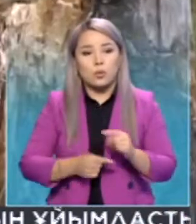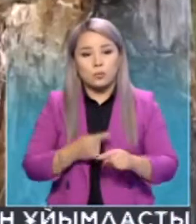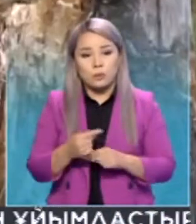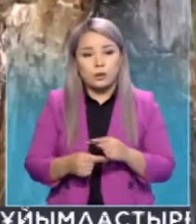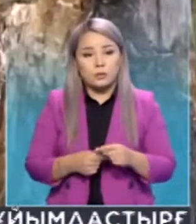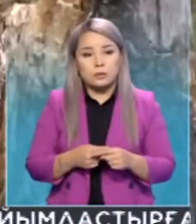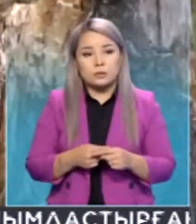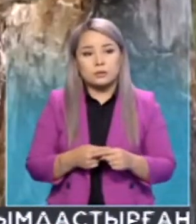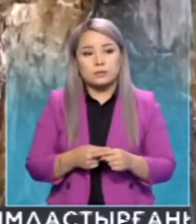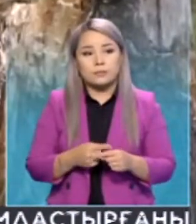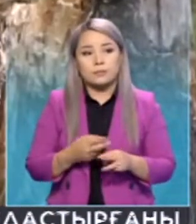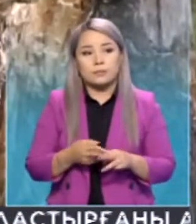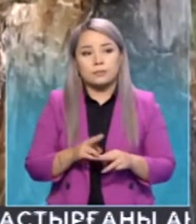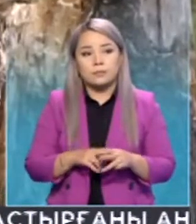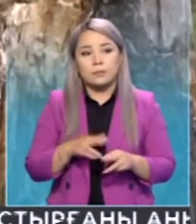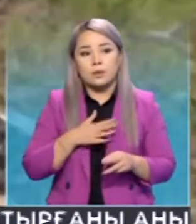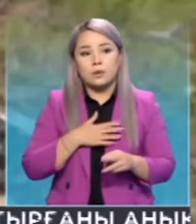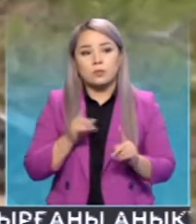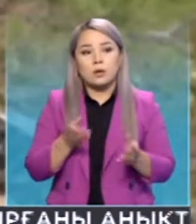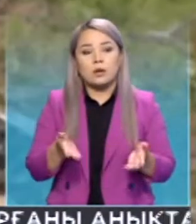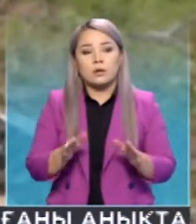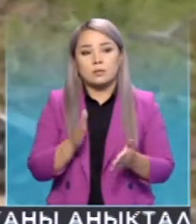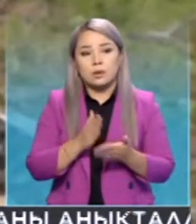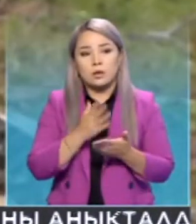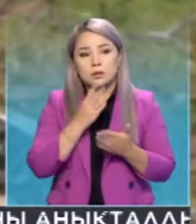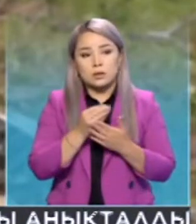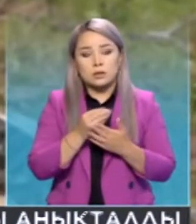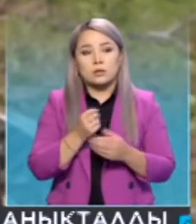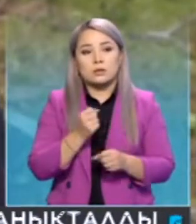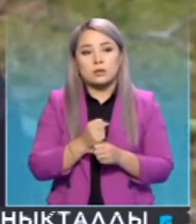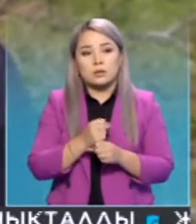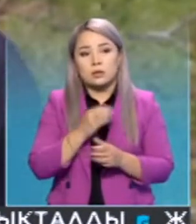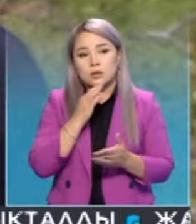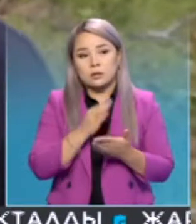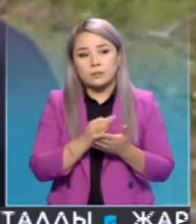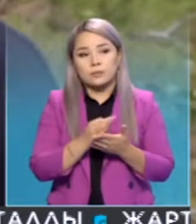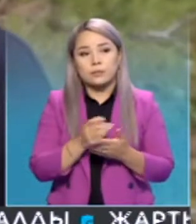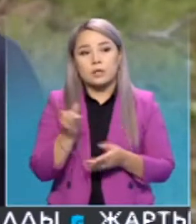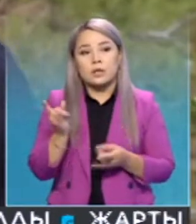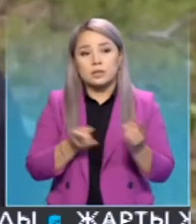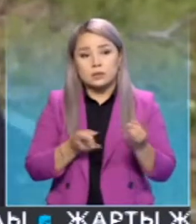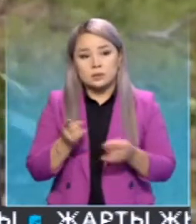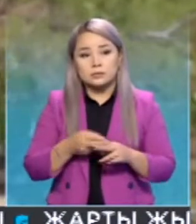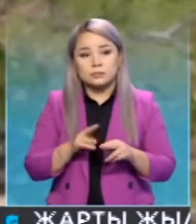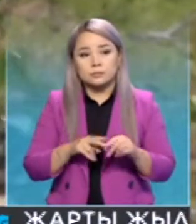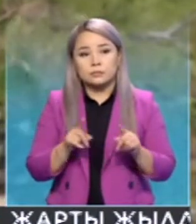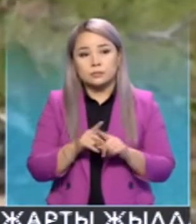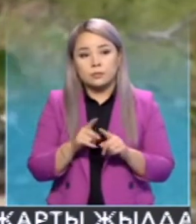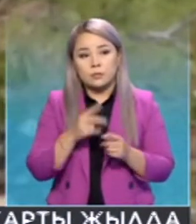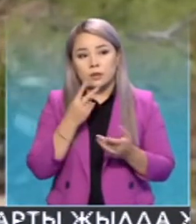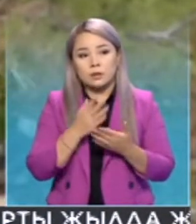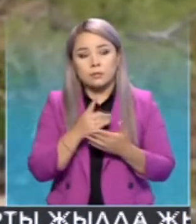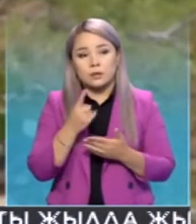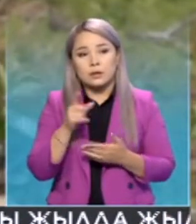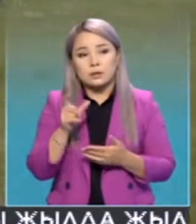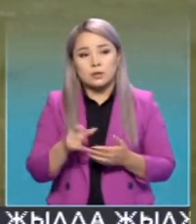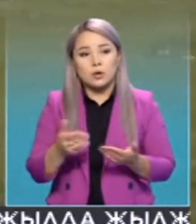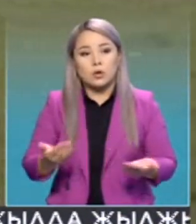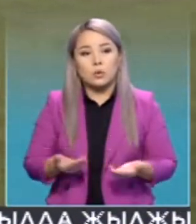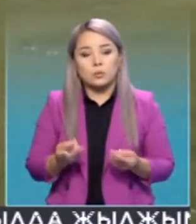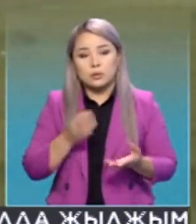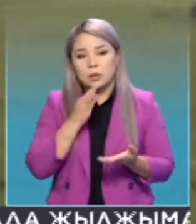ұрпағымызға не қалады. Шығуын шығады от ағам кескендерлердің, бірақ бұған бір адамның ғұмыры